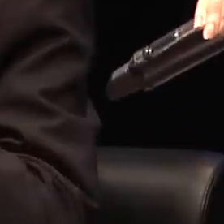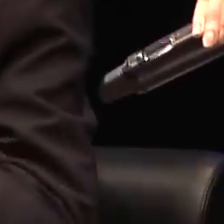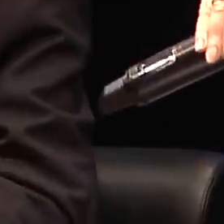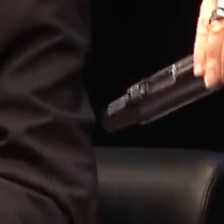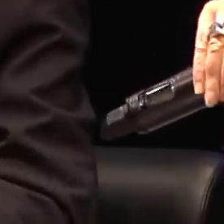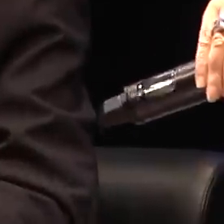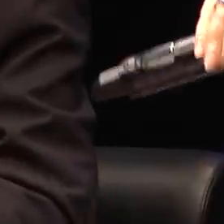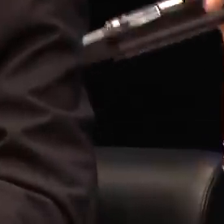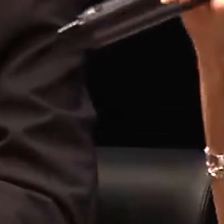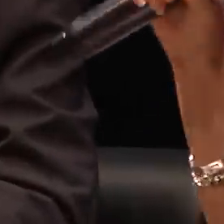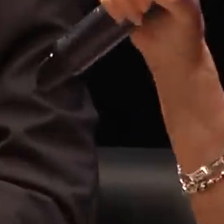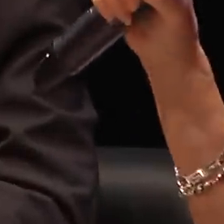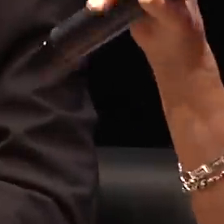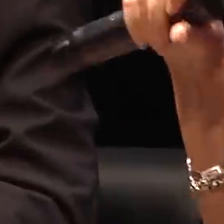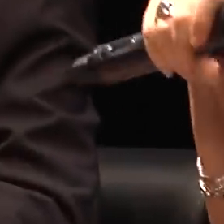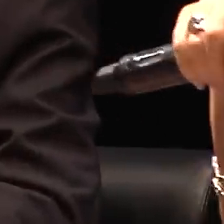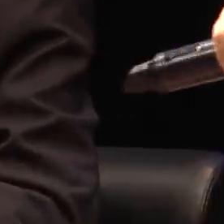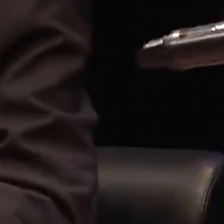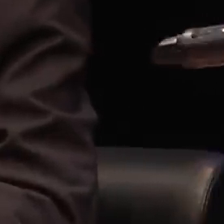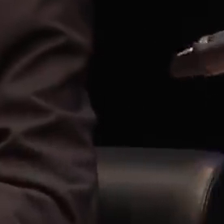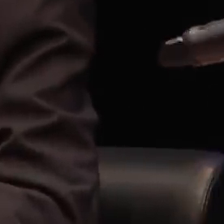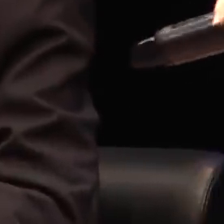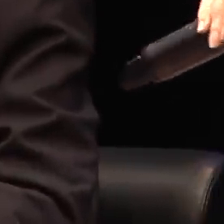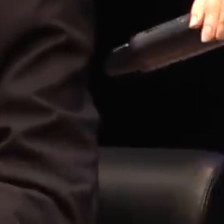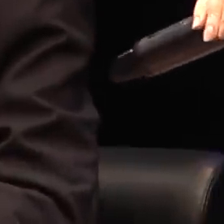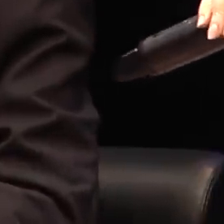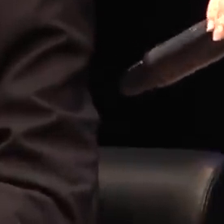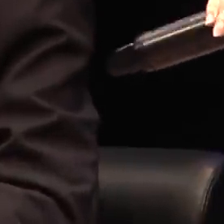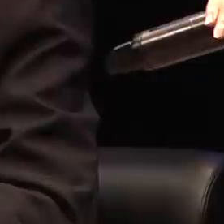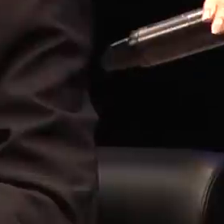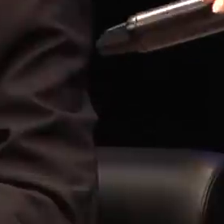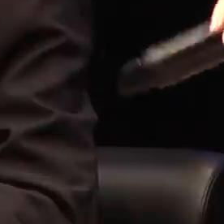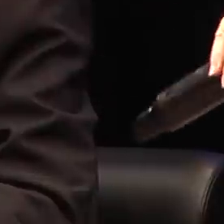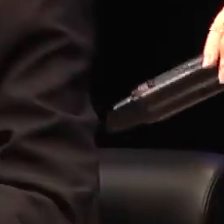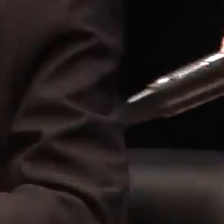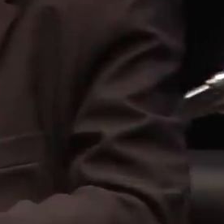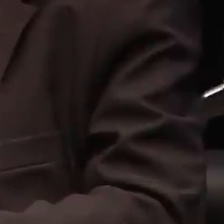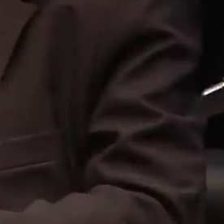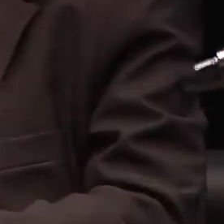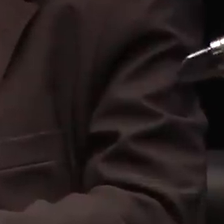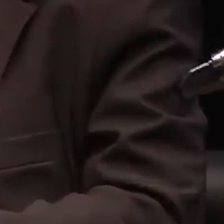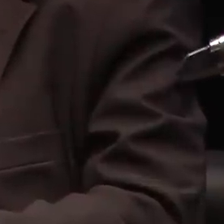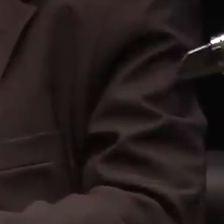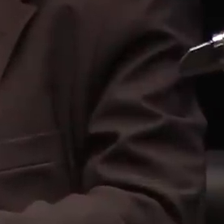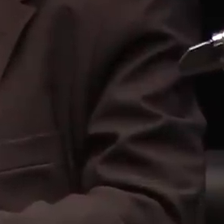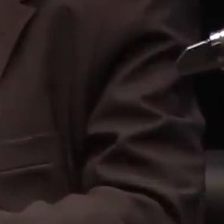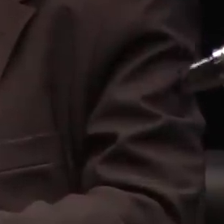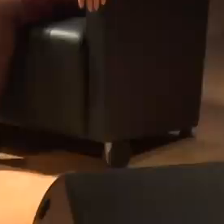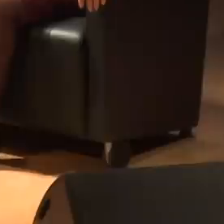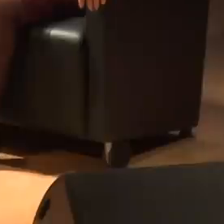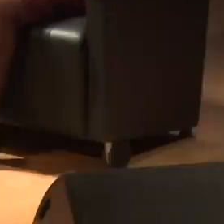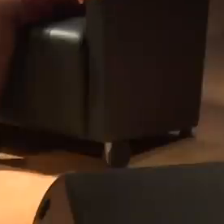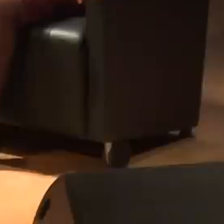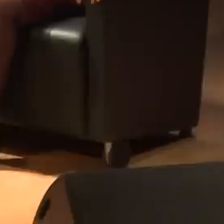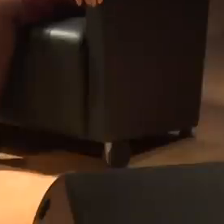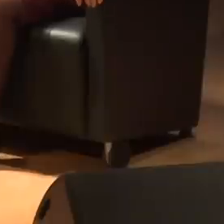mal, pas mal. Alors Sandra Levenez est originaire de Carré, prof de